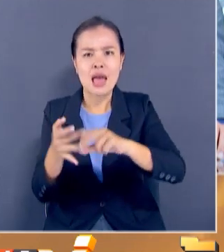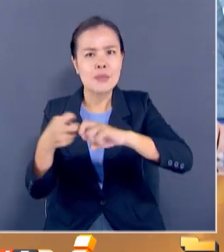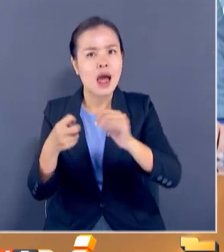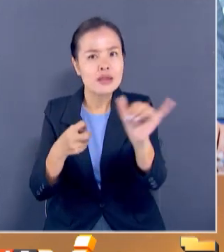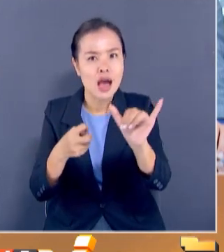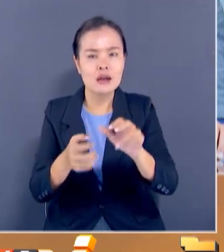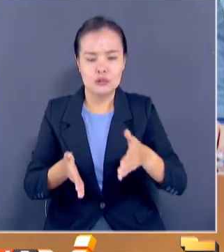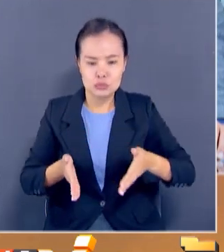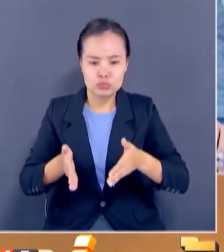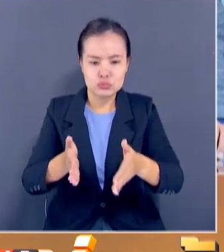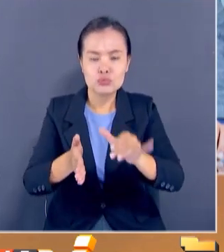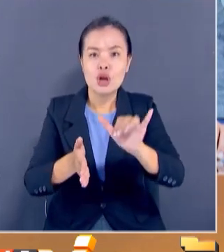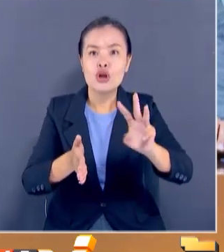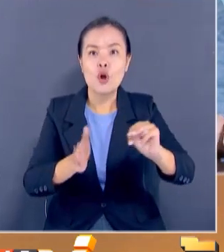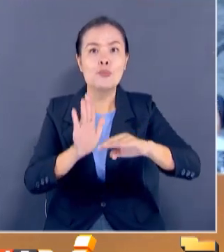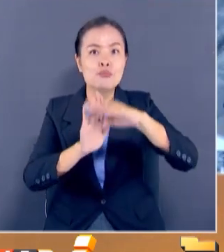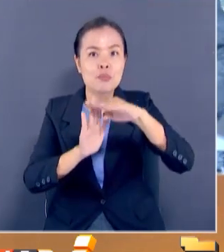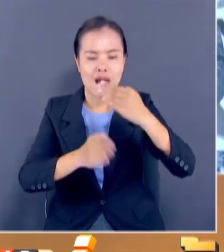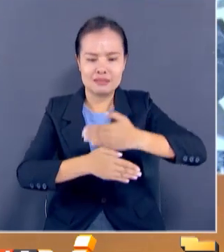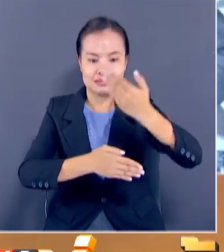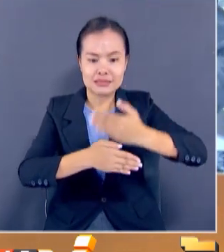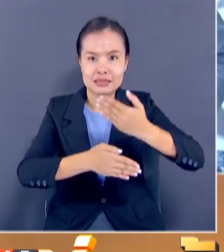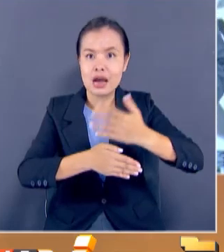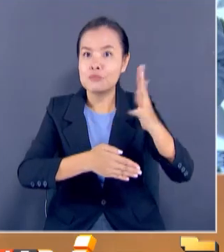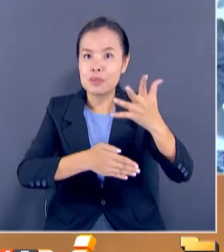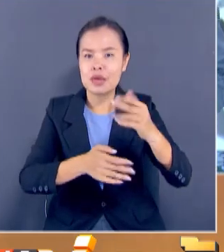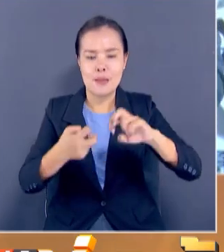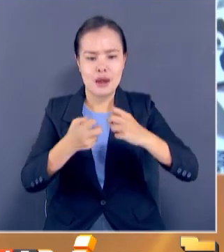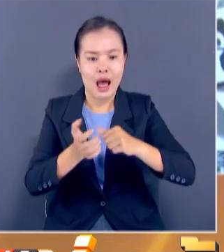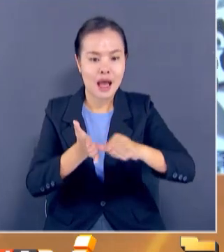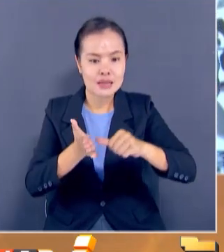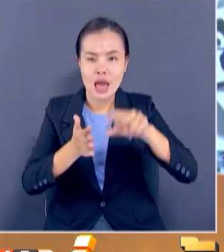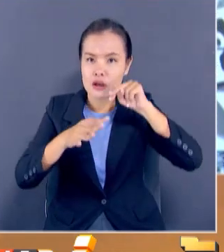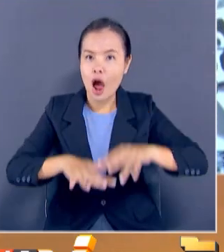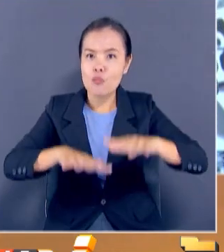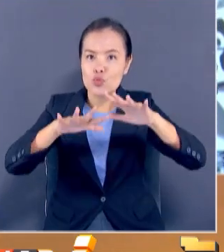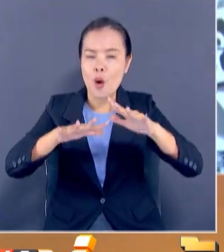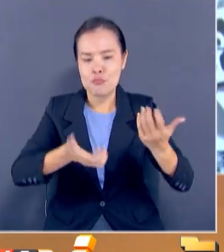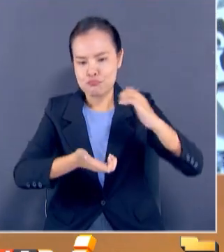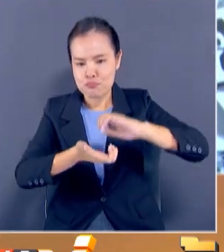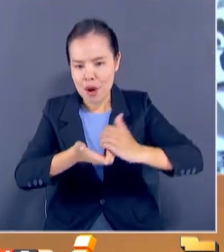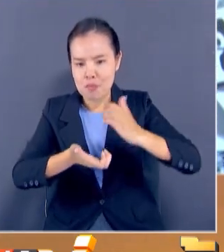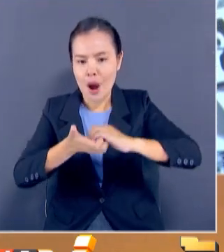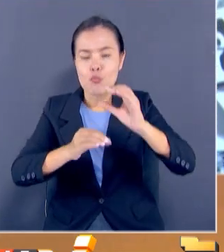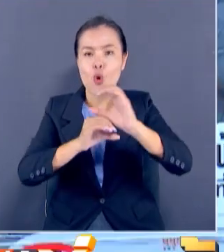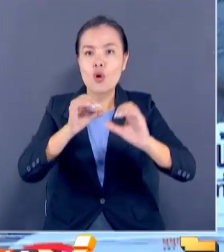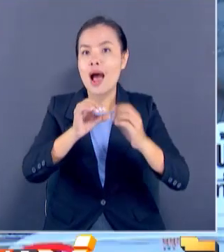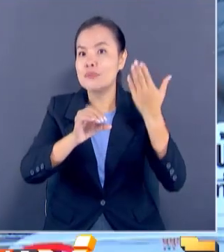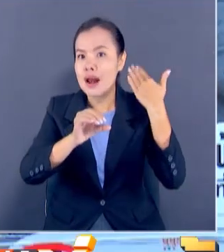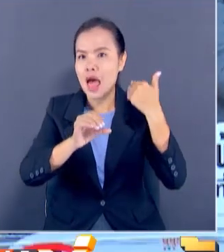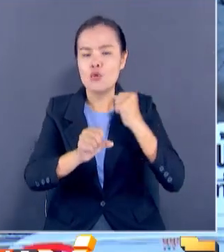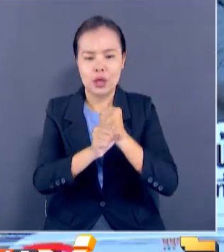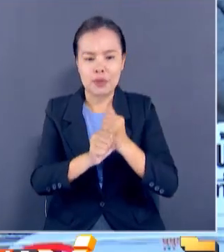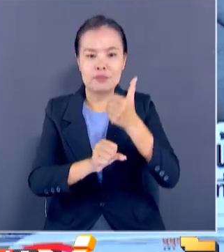ำน้ำยมซึ่งเป็นลำน้ำเดียวของภาคเหนือที่ไม่มีเขื่อนเนี่ยหากจะแก้ปัญหาน้ำท่วมควรเป็นการผสมผสานบริหารจัดการโครงการต่างๆที่มีให้ทำงานได้อย่